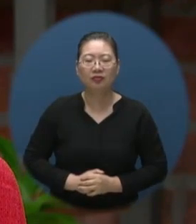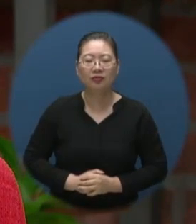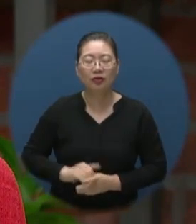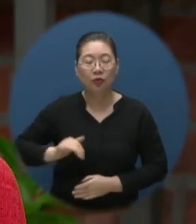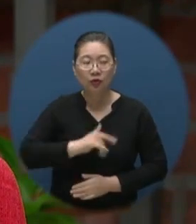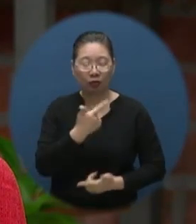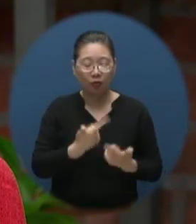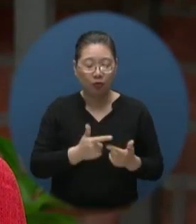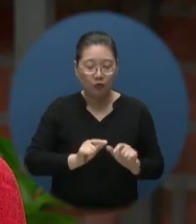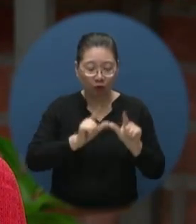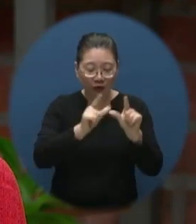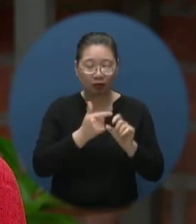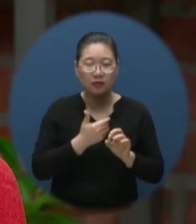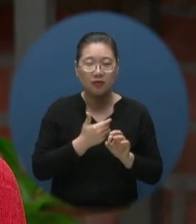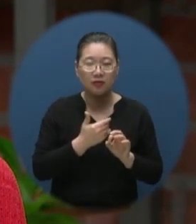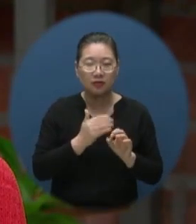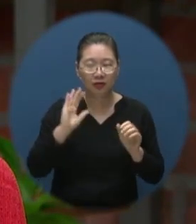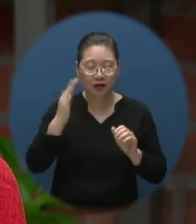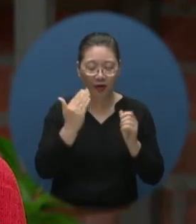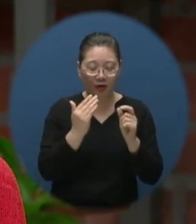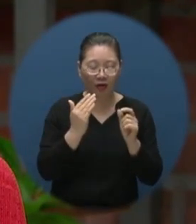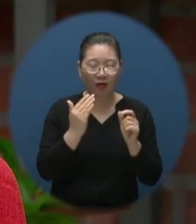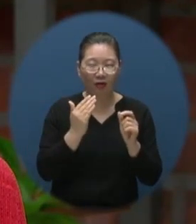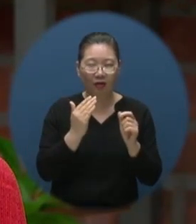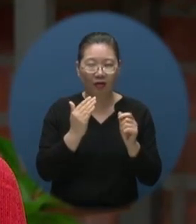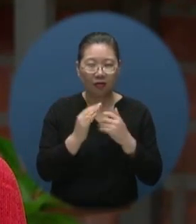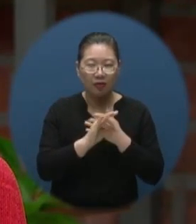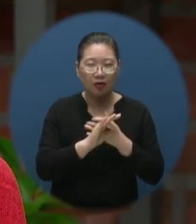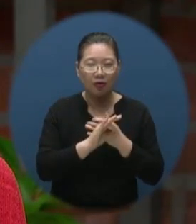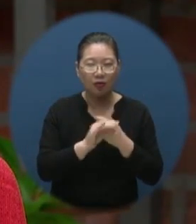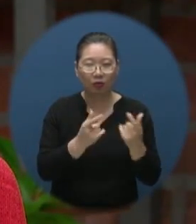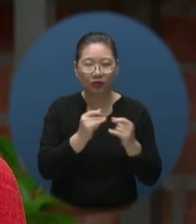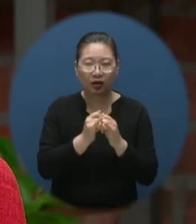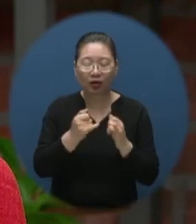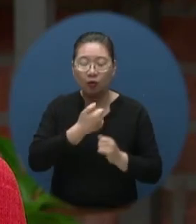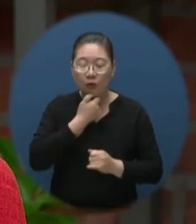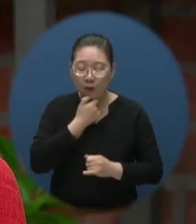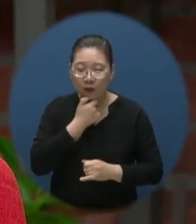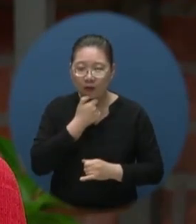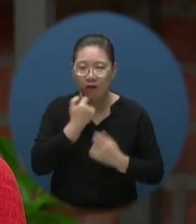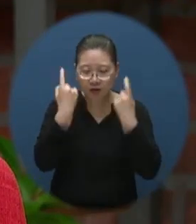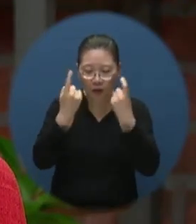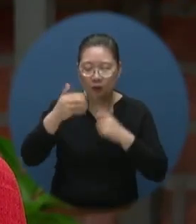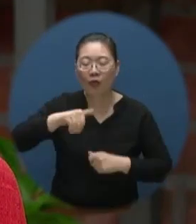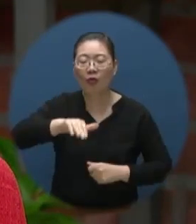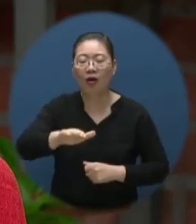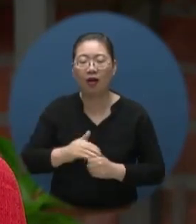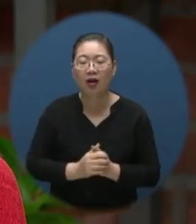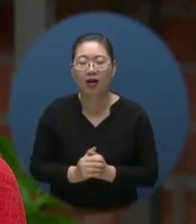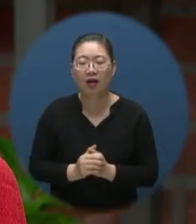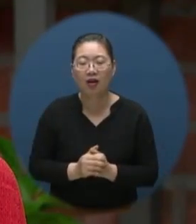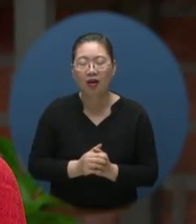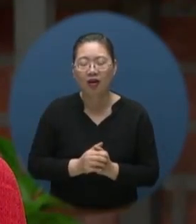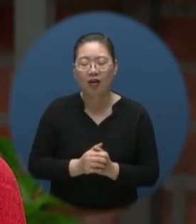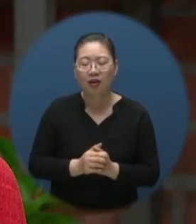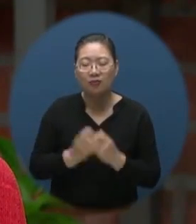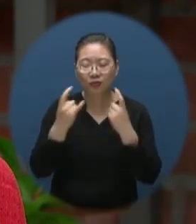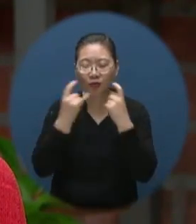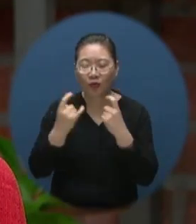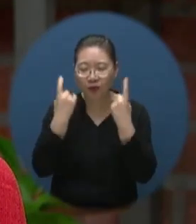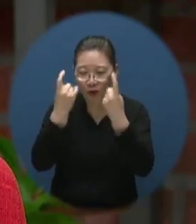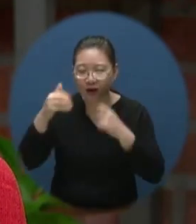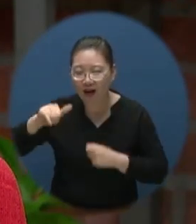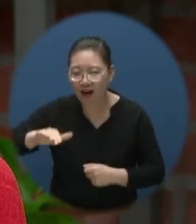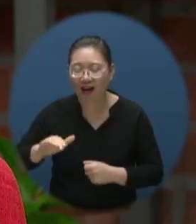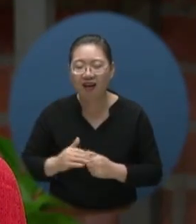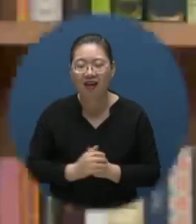우리 목요일이 되면은 웬만한 사람은 다 로마를 나가고 또 뭐 파리를 가고 뭐